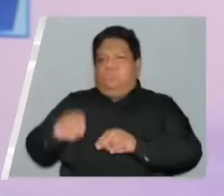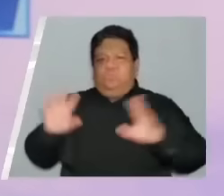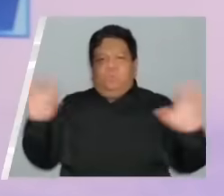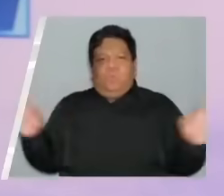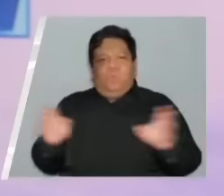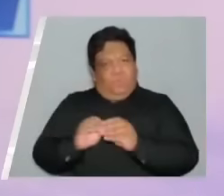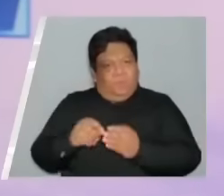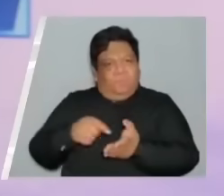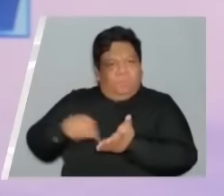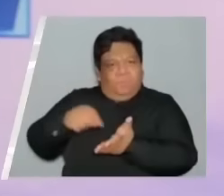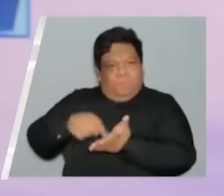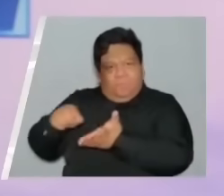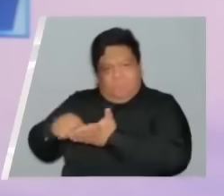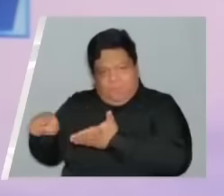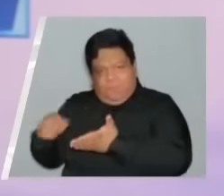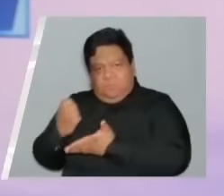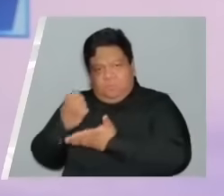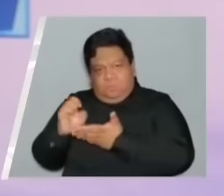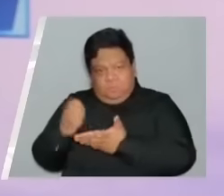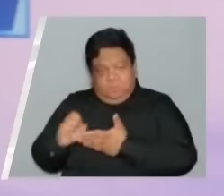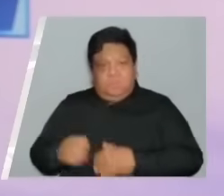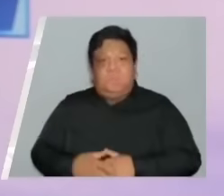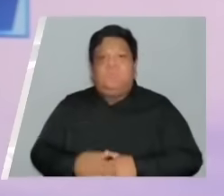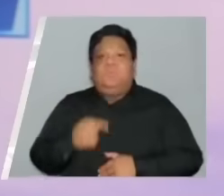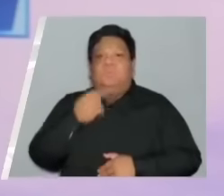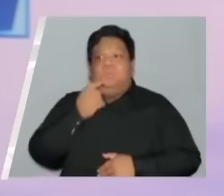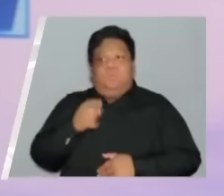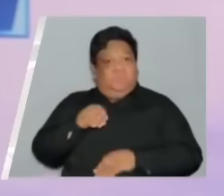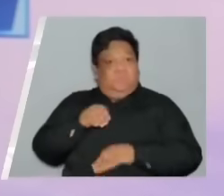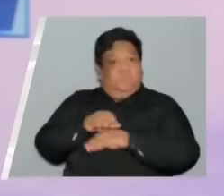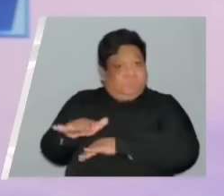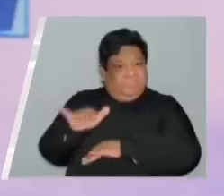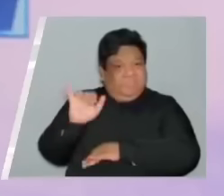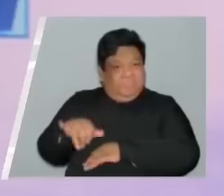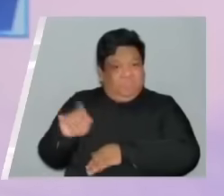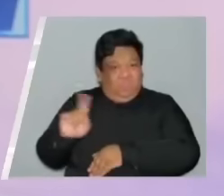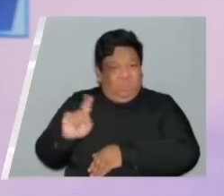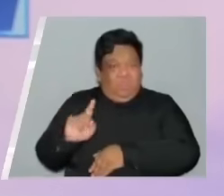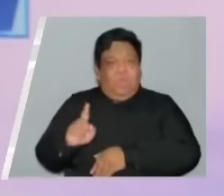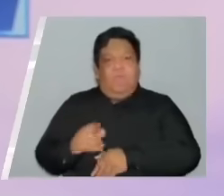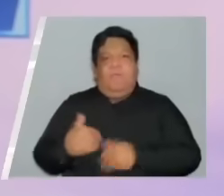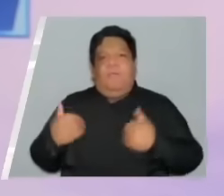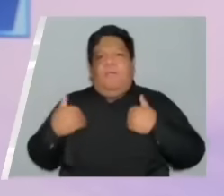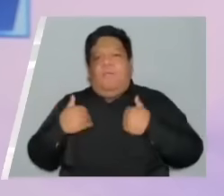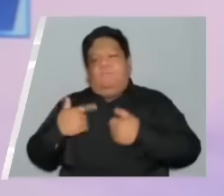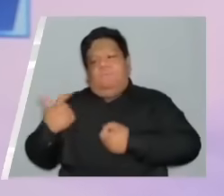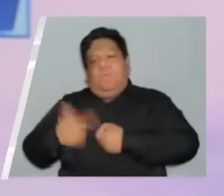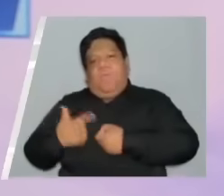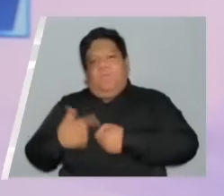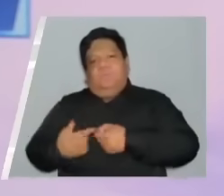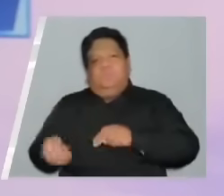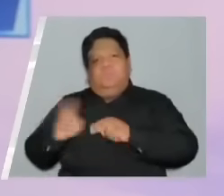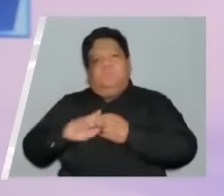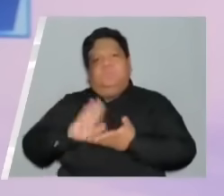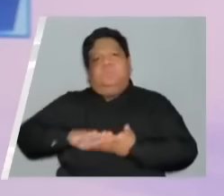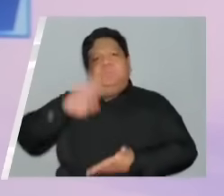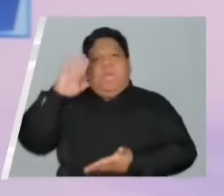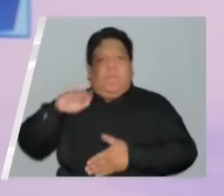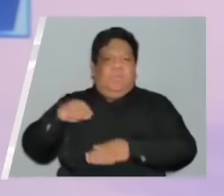NEDA. Isa pang nakaapekto sa inflation ang pagmahal ng petrolyo na may nakaambang panibagong taas presyo sa susunod na